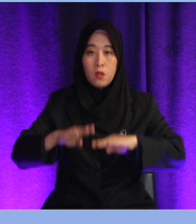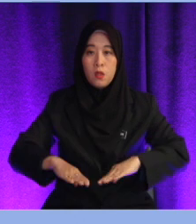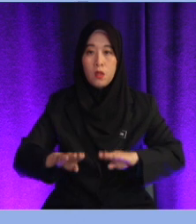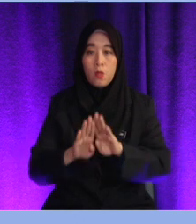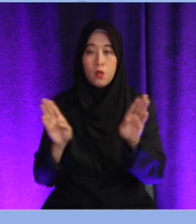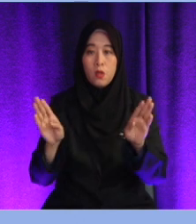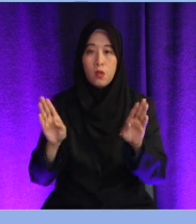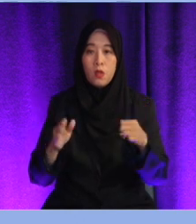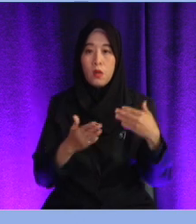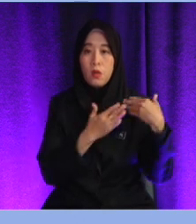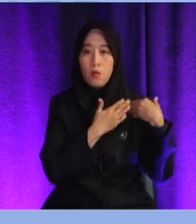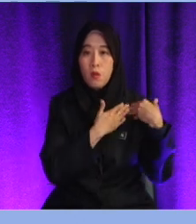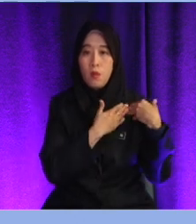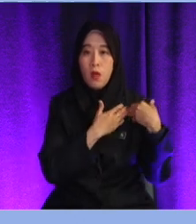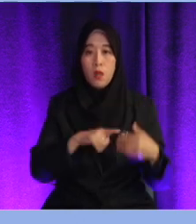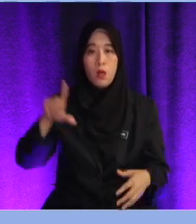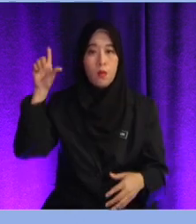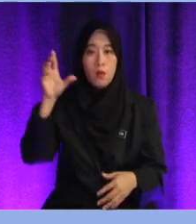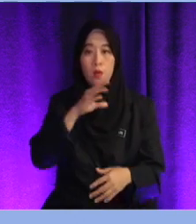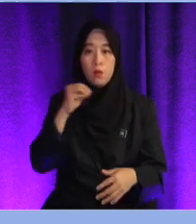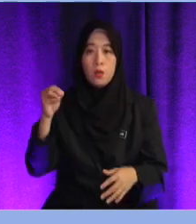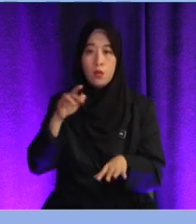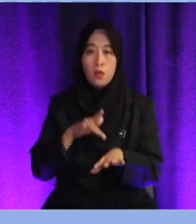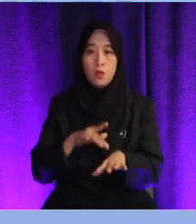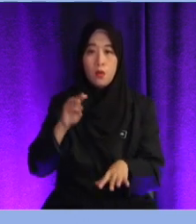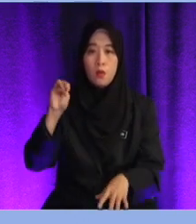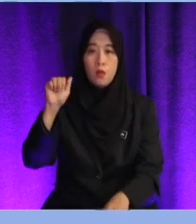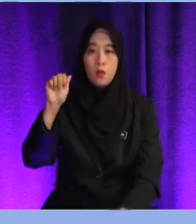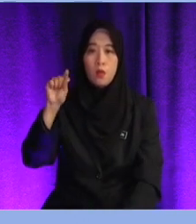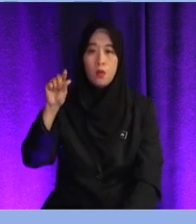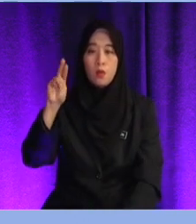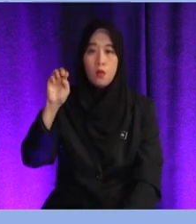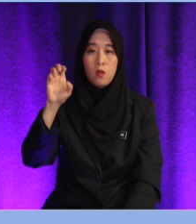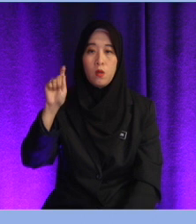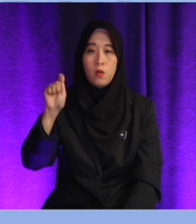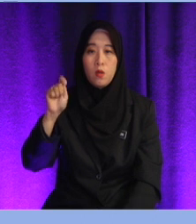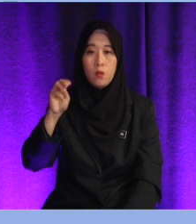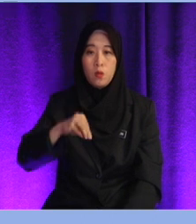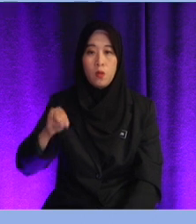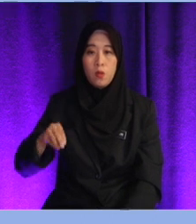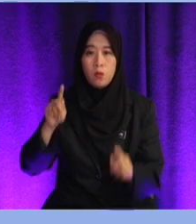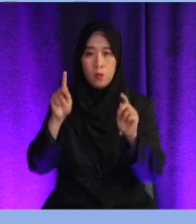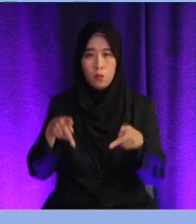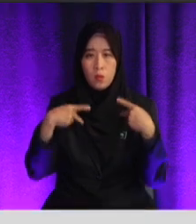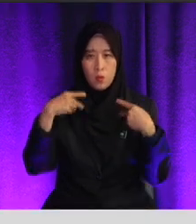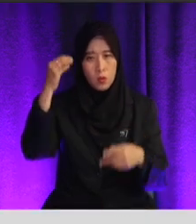lampau dan juga penyentuh magnet. Okey, murid mesti tahu keseluruhan komponen tersebut.